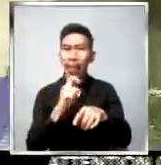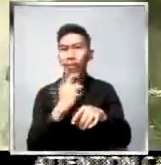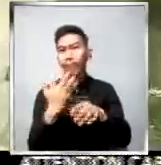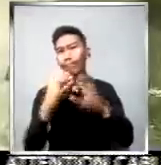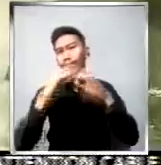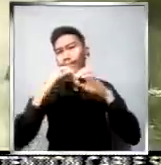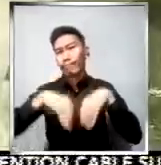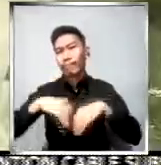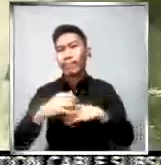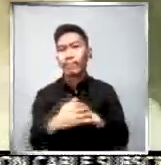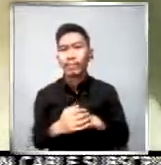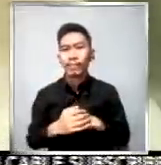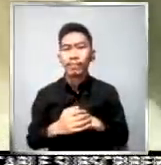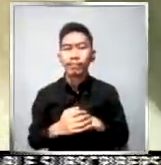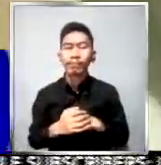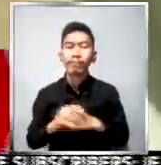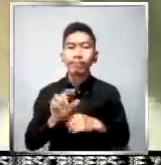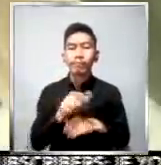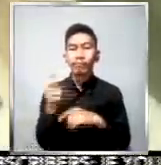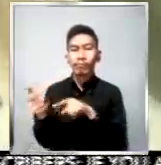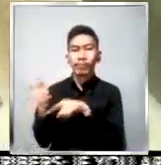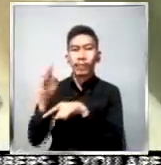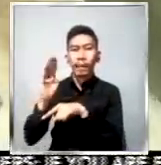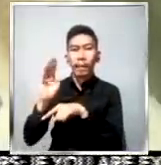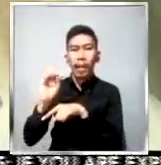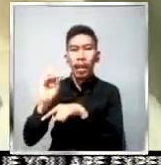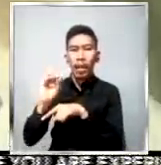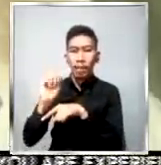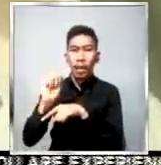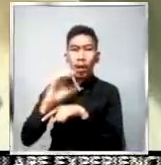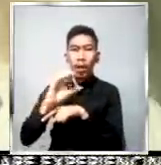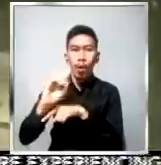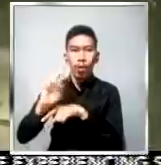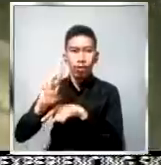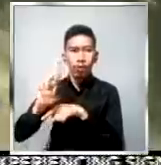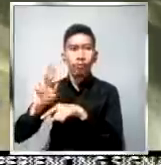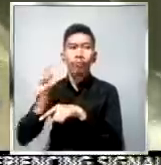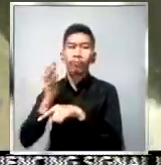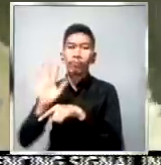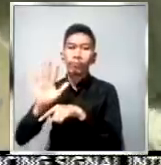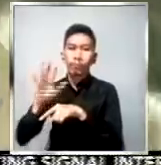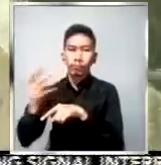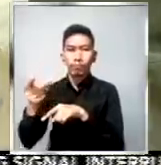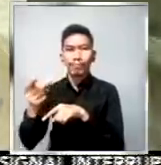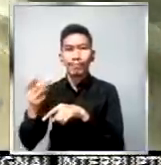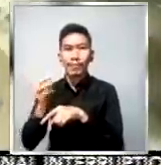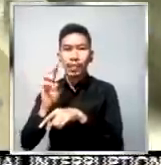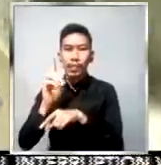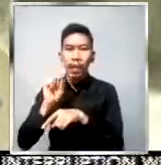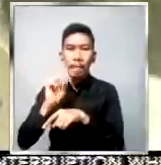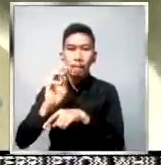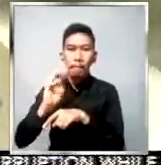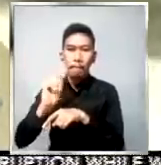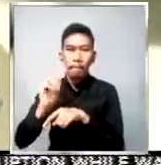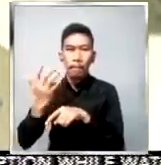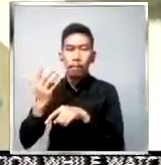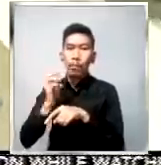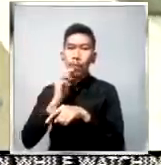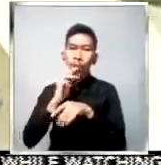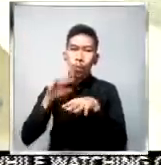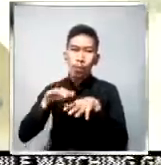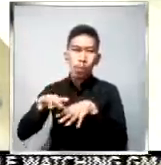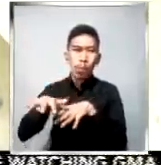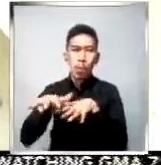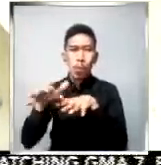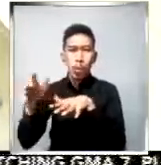Sa syudad naman ng Bacoor, umapaw ang Prinza Dam na tumatawid sa Zapote River at nagsisilbing tulay sa pagitan ng Las Piñas at Bacoor.